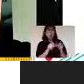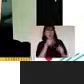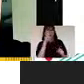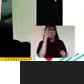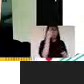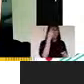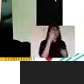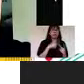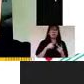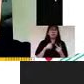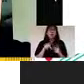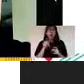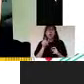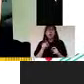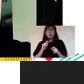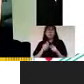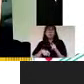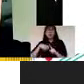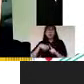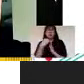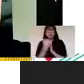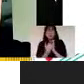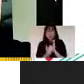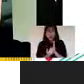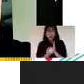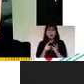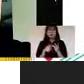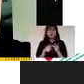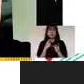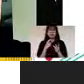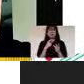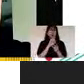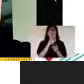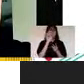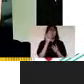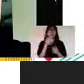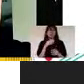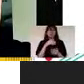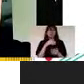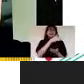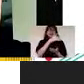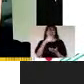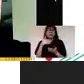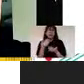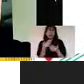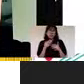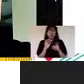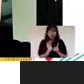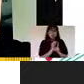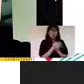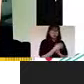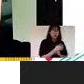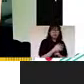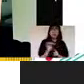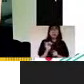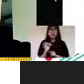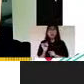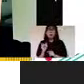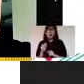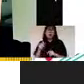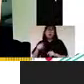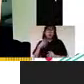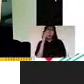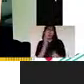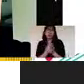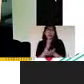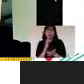bagaimana perlindungan data gitu ya, dan enforcement. Ini yang saya kira ingin saya tekankan, bahwa negara kita kelihatannya